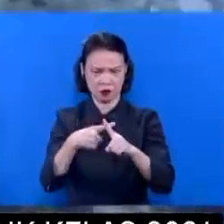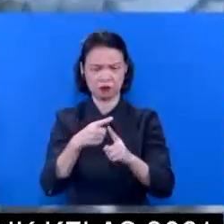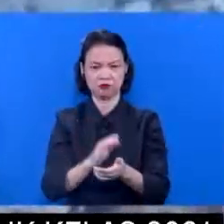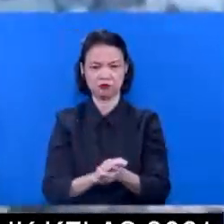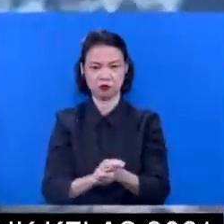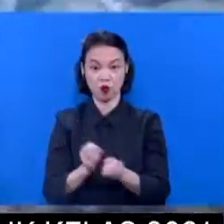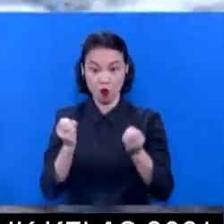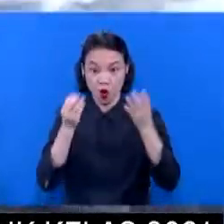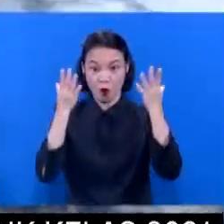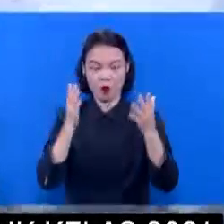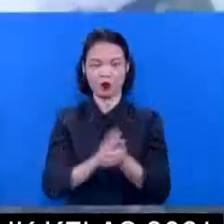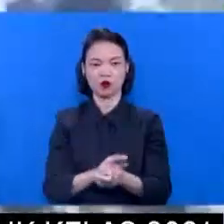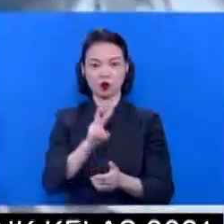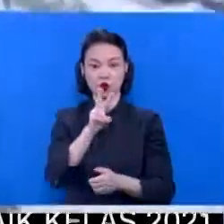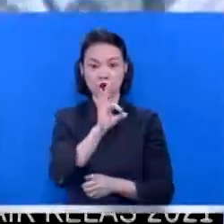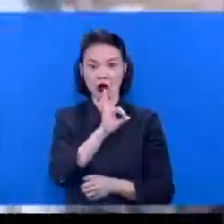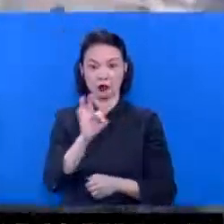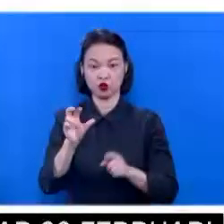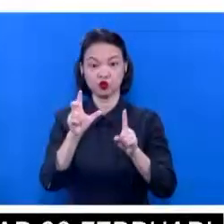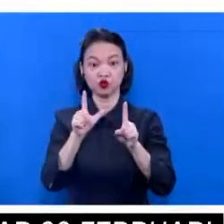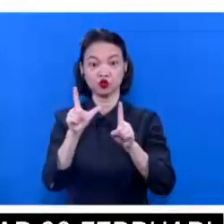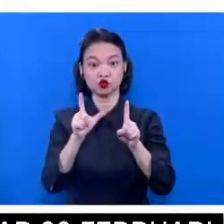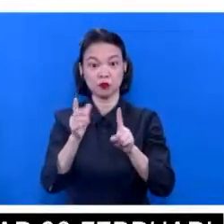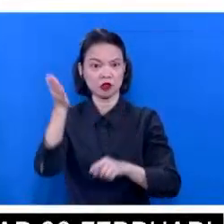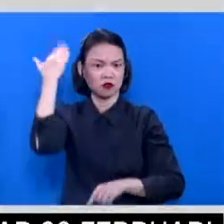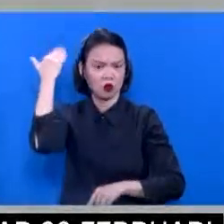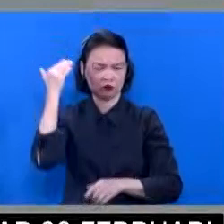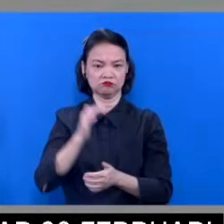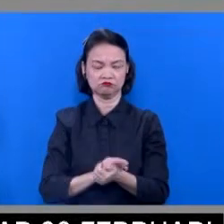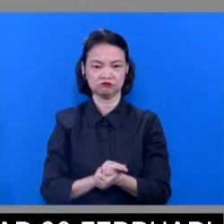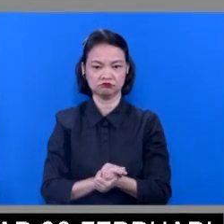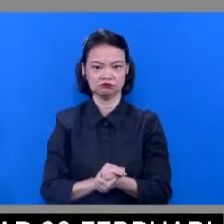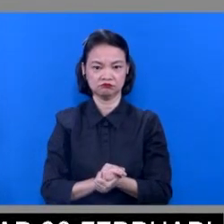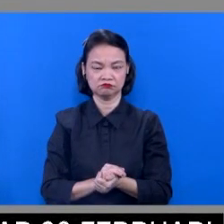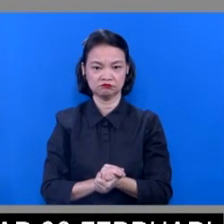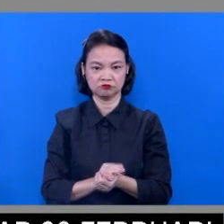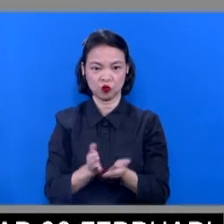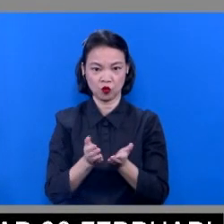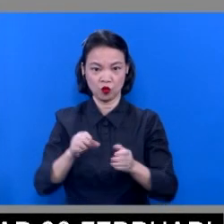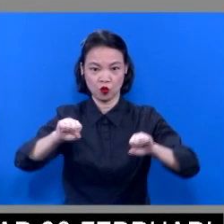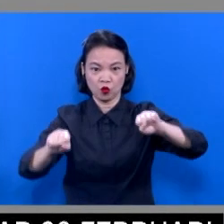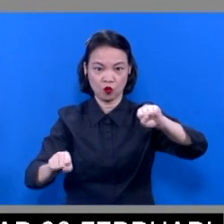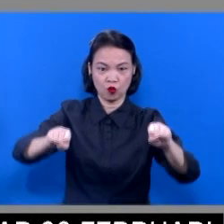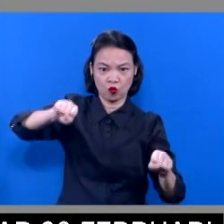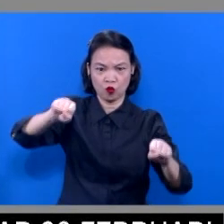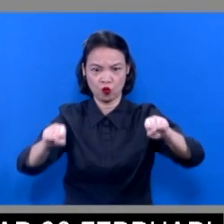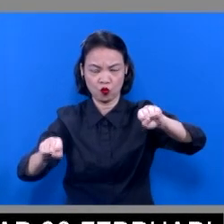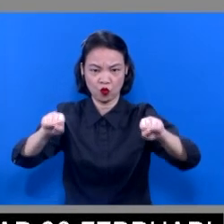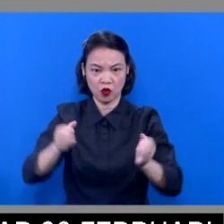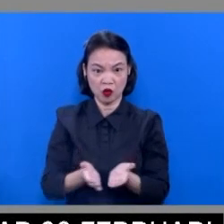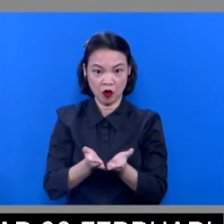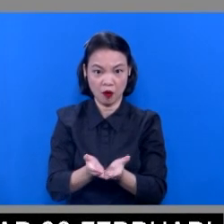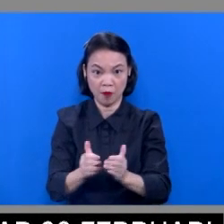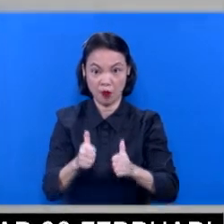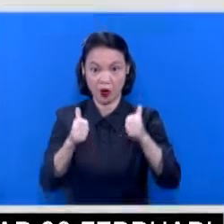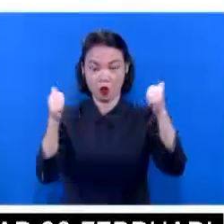menghebohkan terjadi 2017 silam. Akibat ulah teledor nahkoda, kapal pesiar Inggris